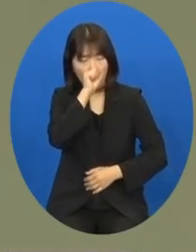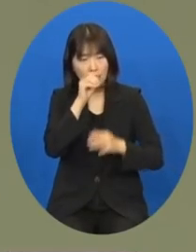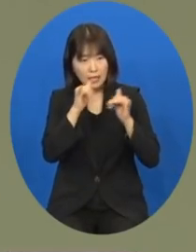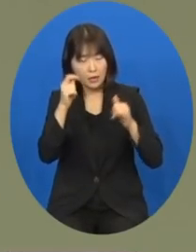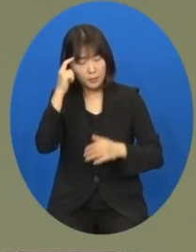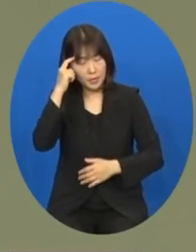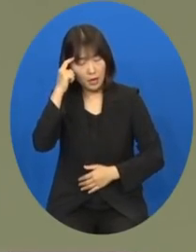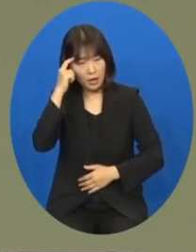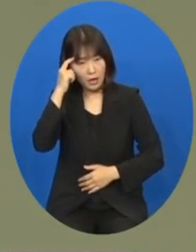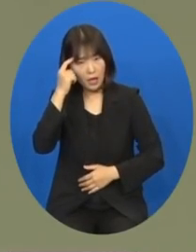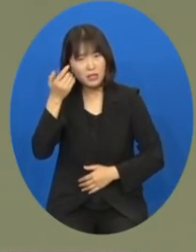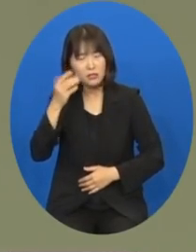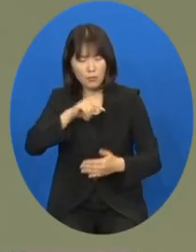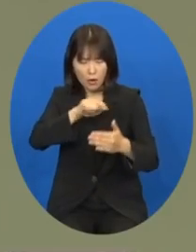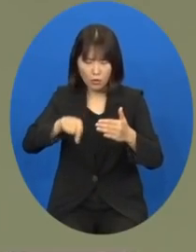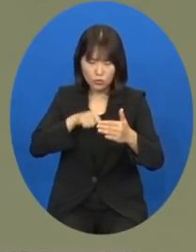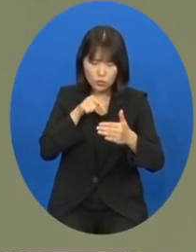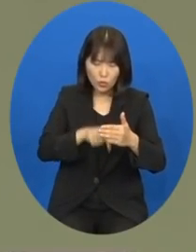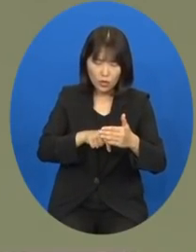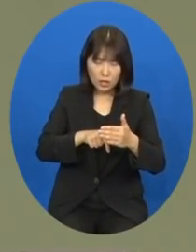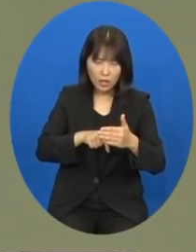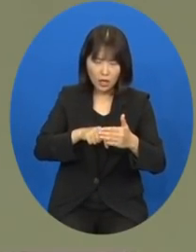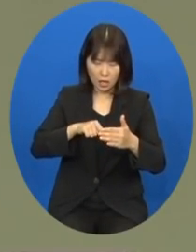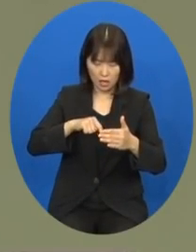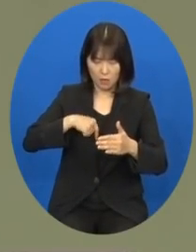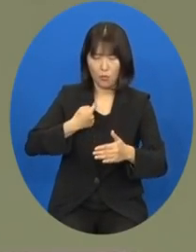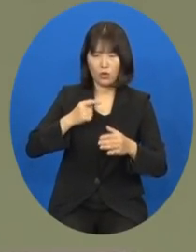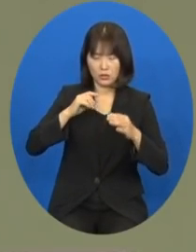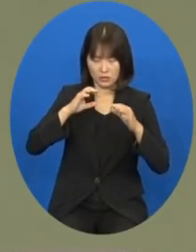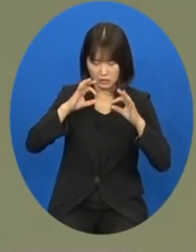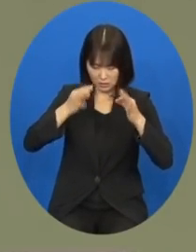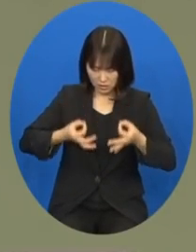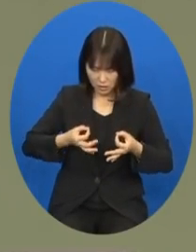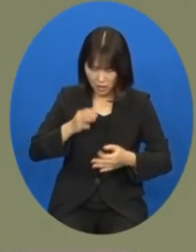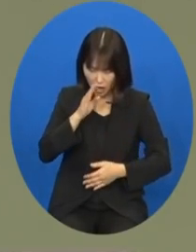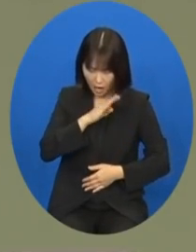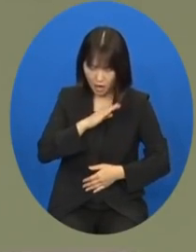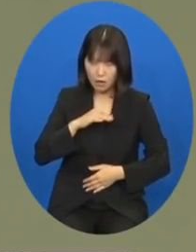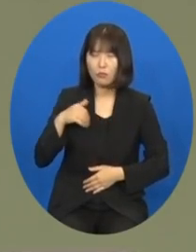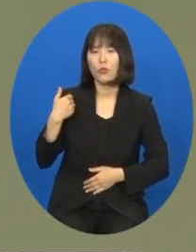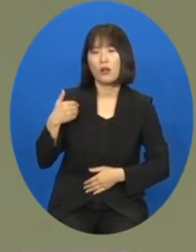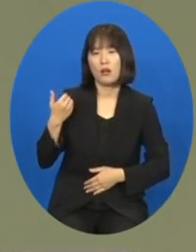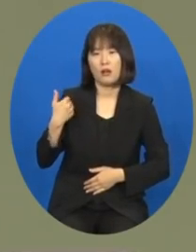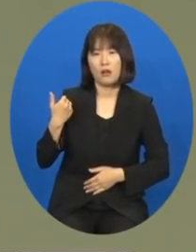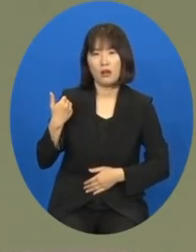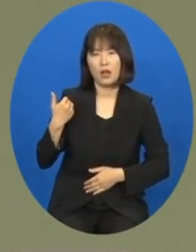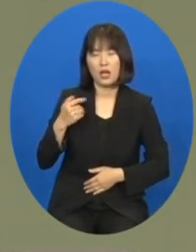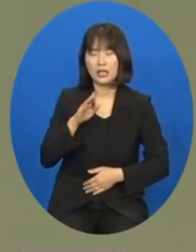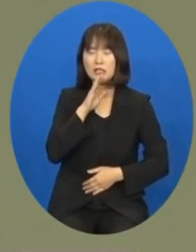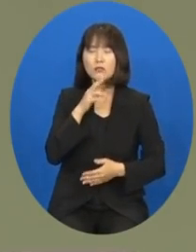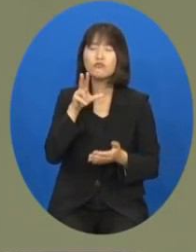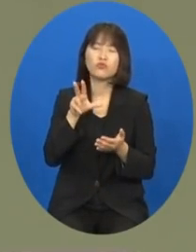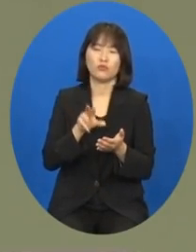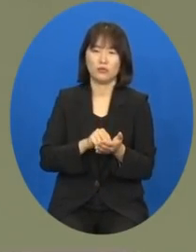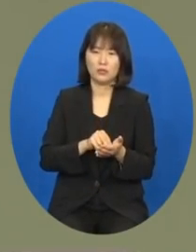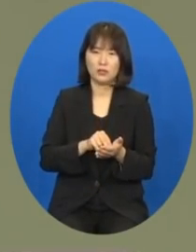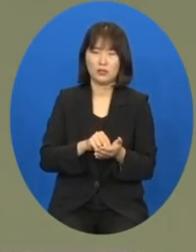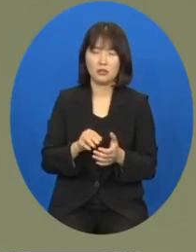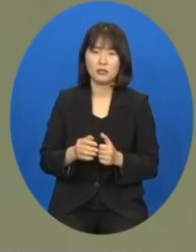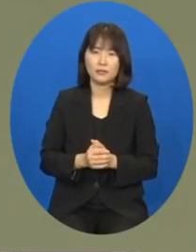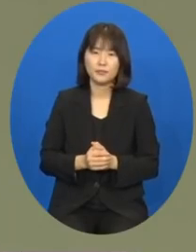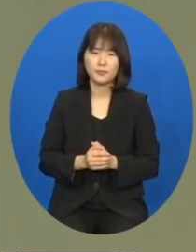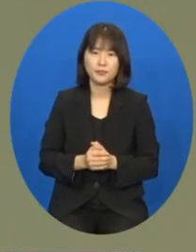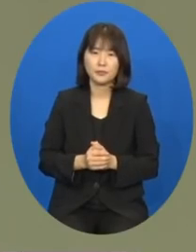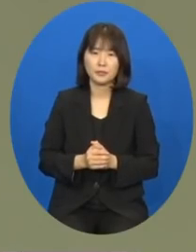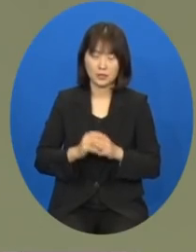것이 가장 큰 문제다 라는 거죠 내로 나물이 되는데 자신의 아내는 건 보지 못하고 나 바깥쪽에 있는